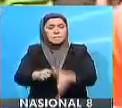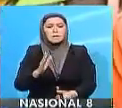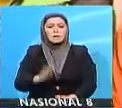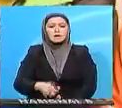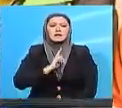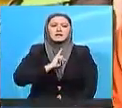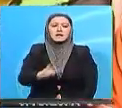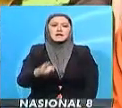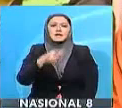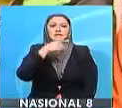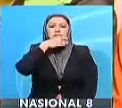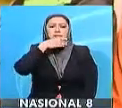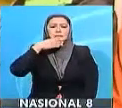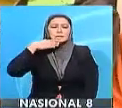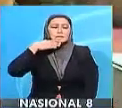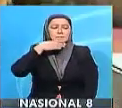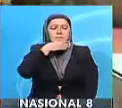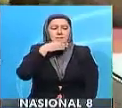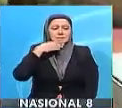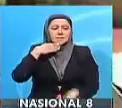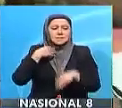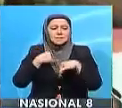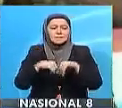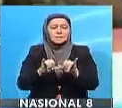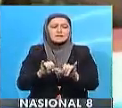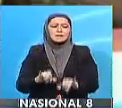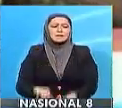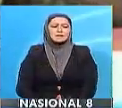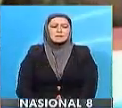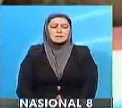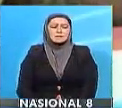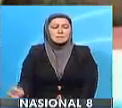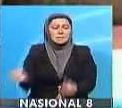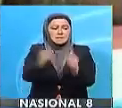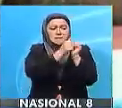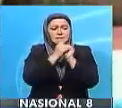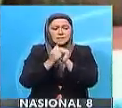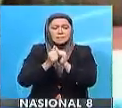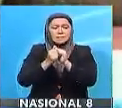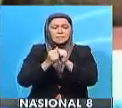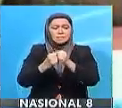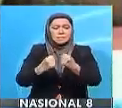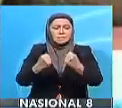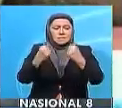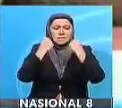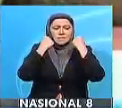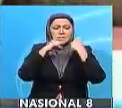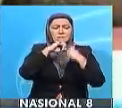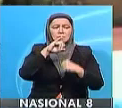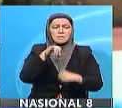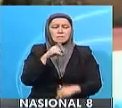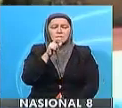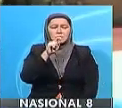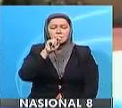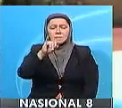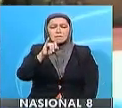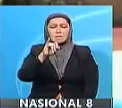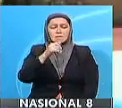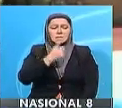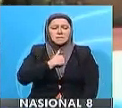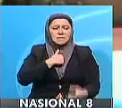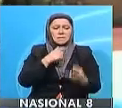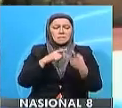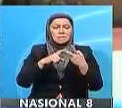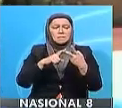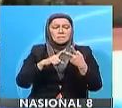usia yang muda bersama-sama membina jati diri peribadi muslim anak